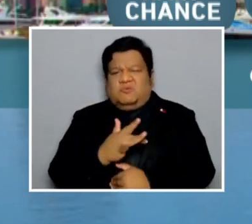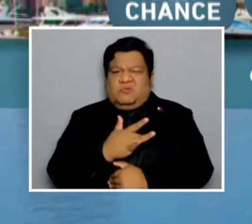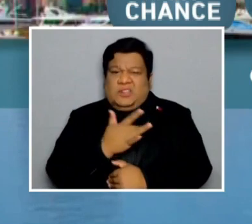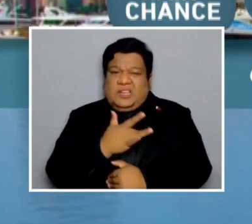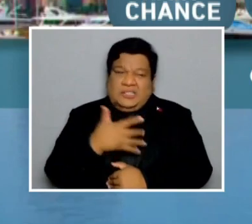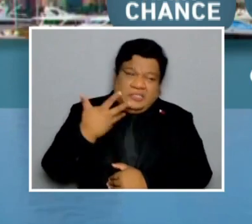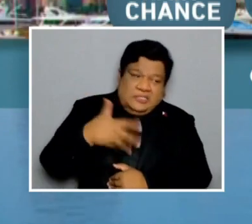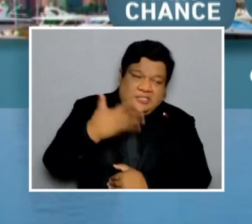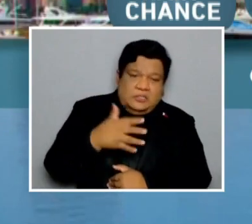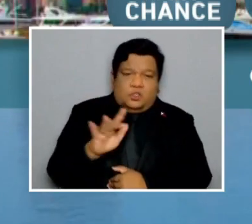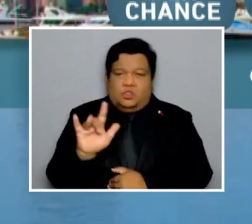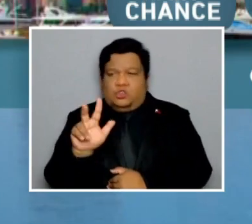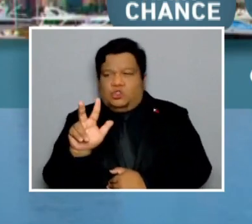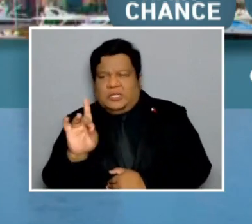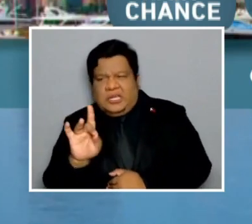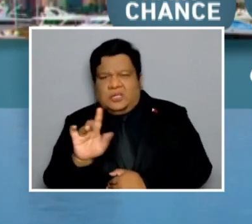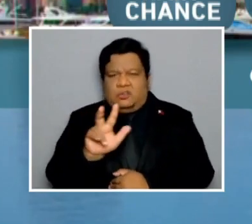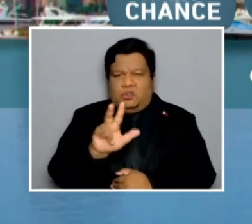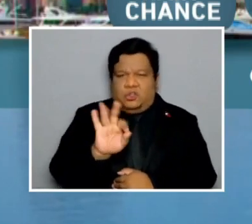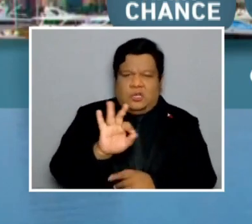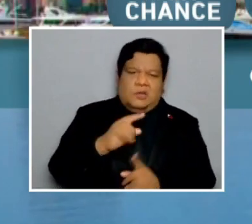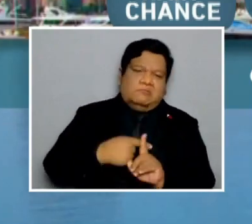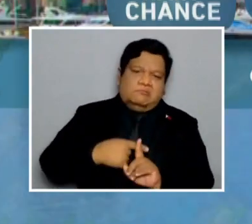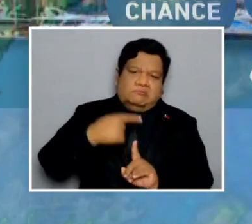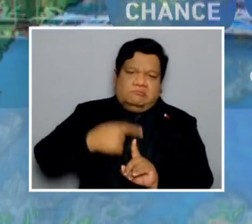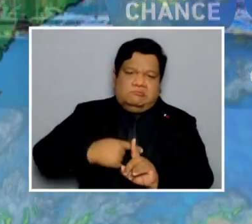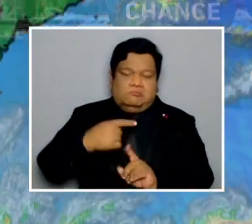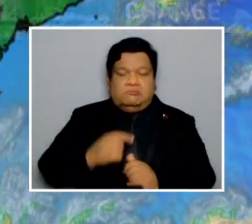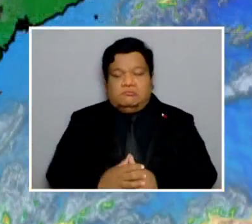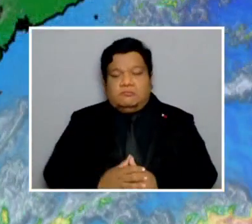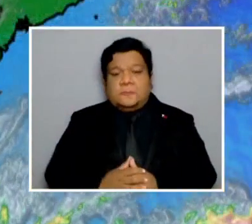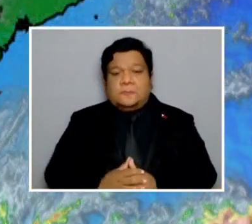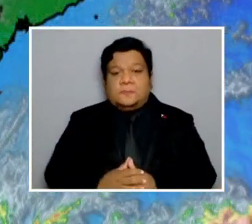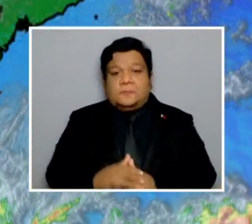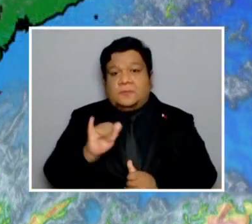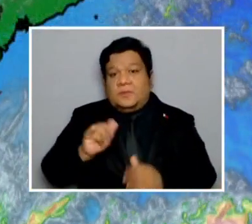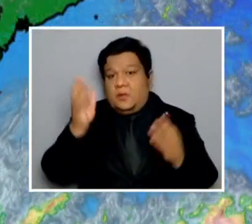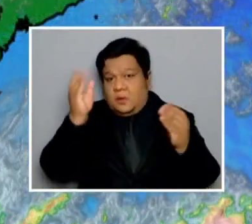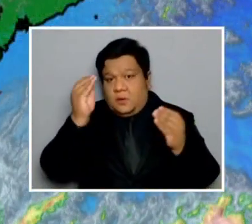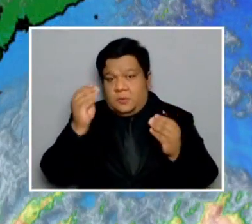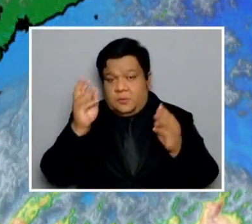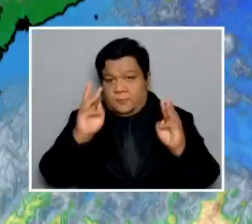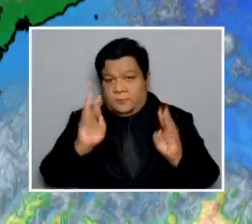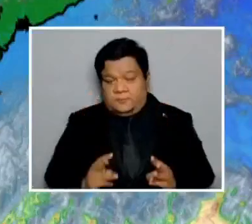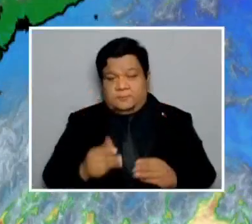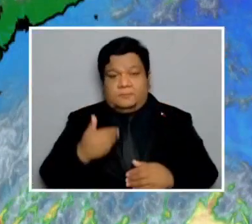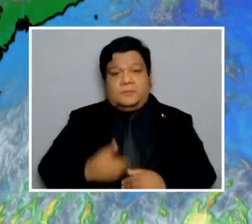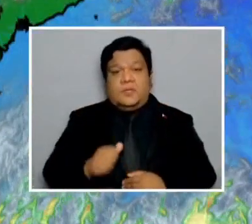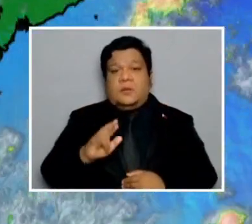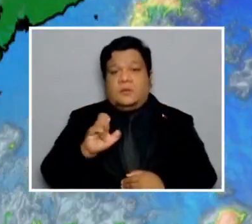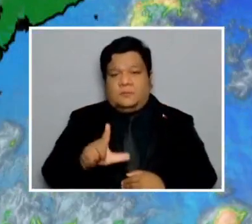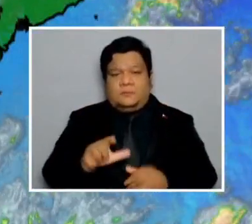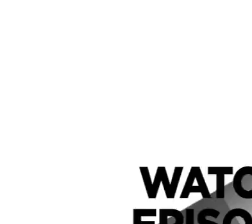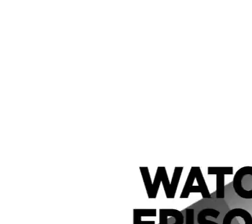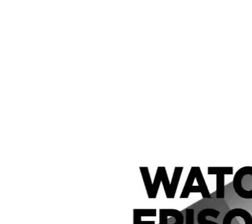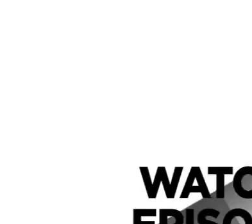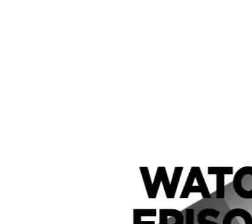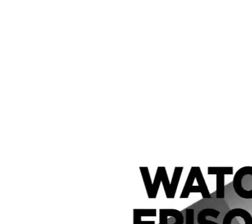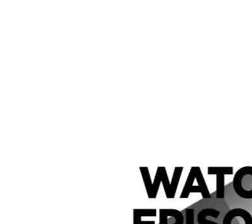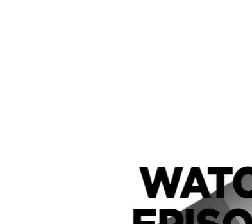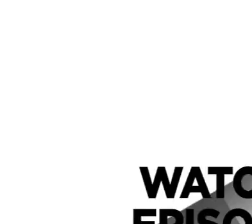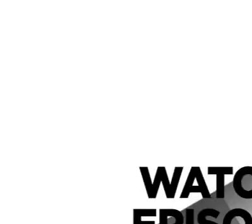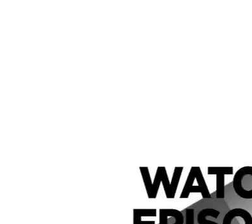Celsius ang damang init sa tanghali at hapon. Yan ang lagay ng panahon. Ako po si Ariel Rojas. Ingat kapamilya.